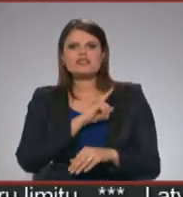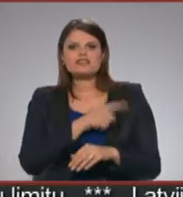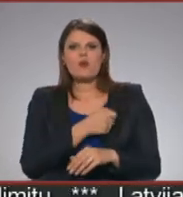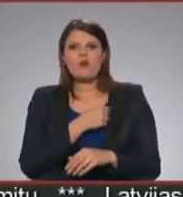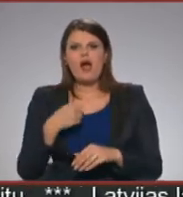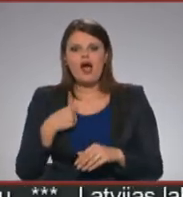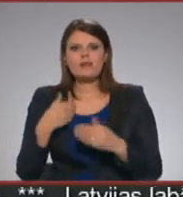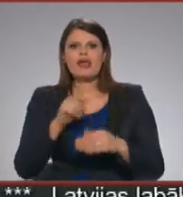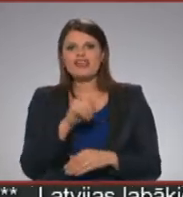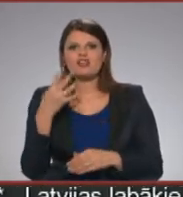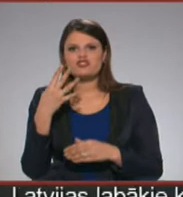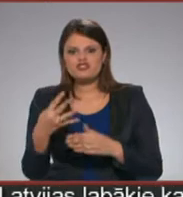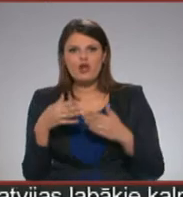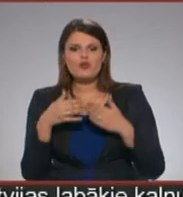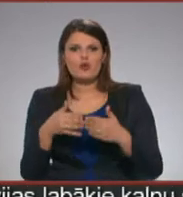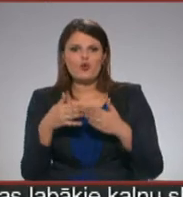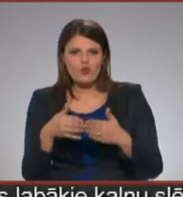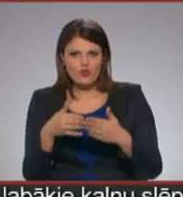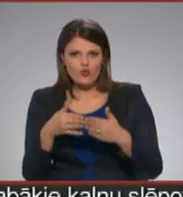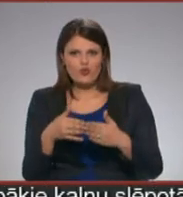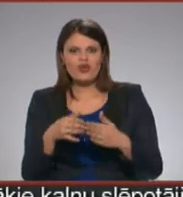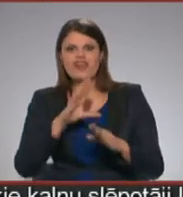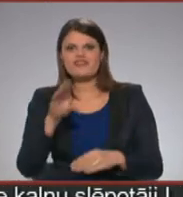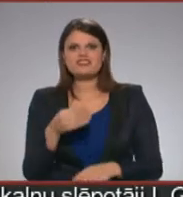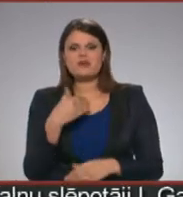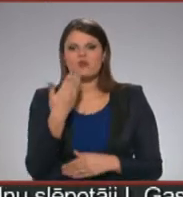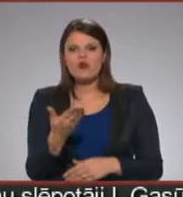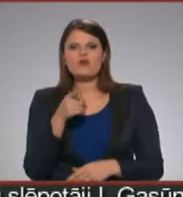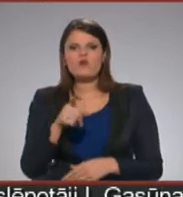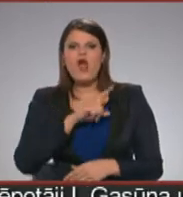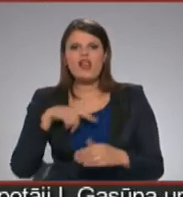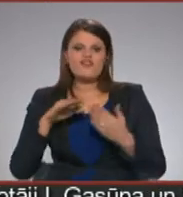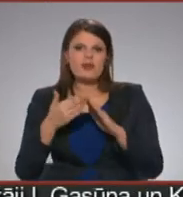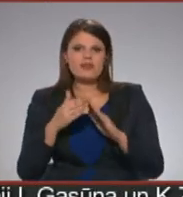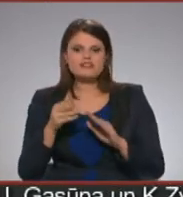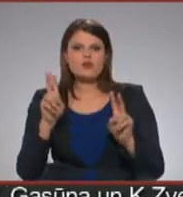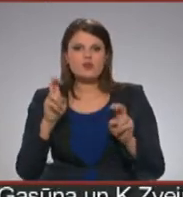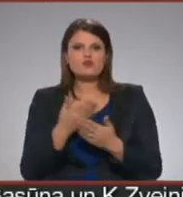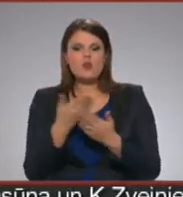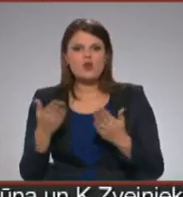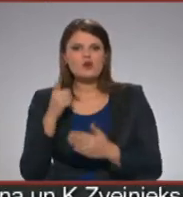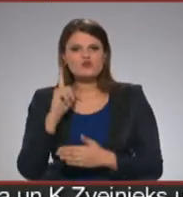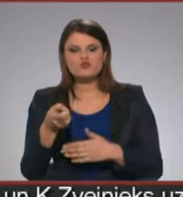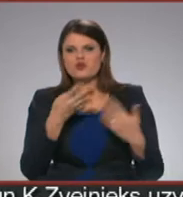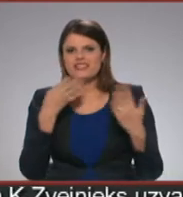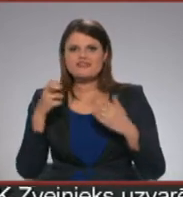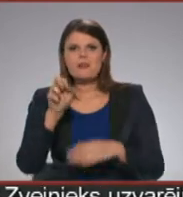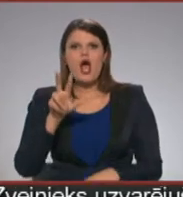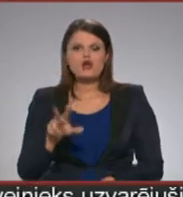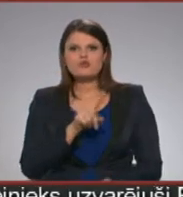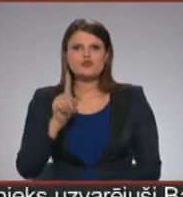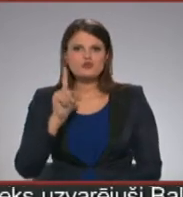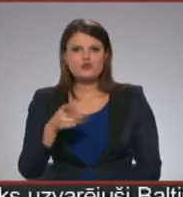4 patruļkuģi – Skrunda, Cēsis, Viesīte un Jelgava. Visiem doti to Latvijas pilsētu un apdzīvoto vietu nosaukumi, kurās